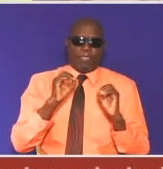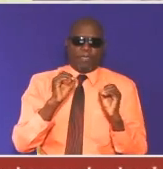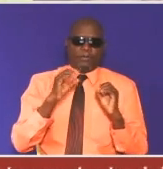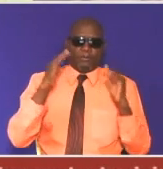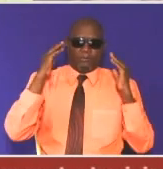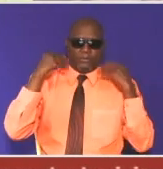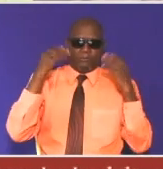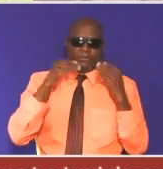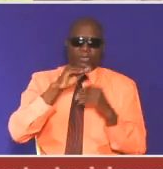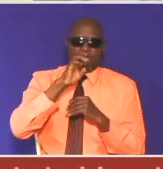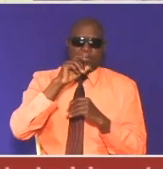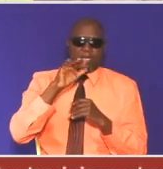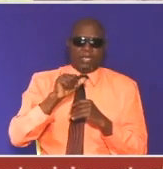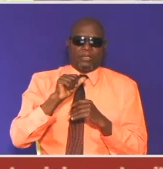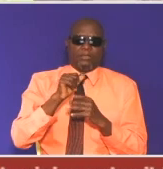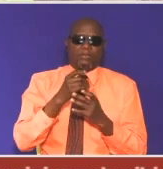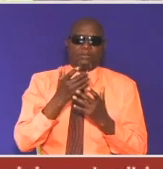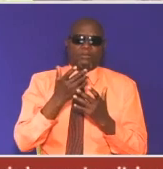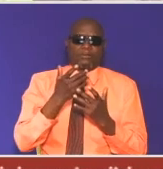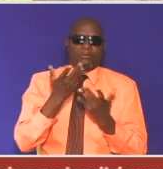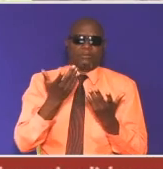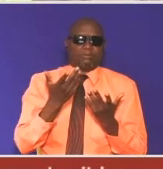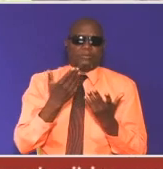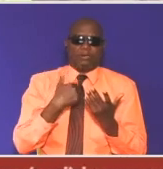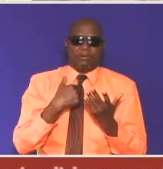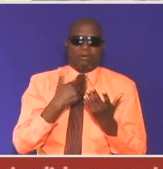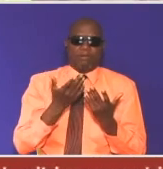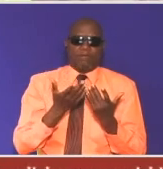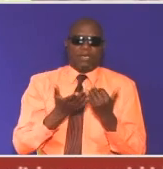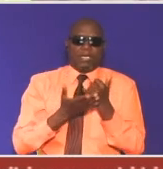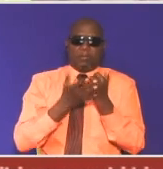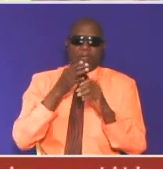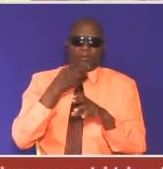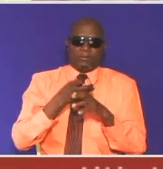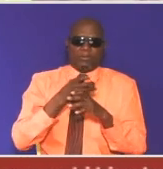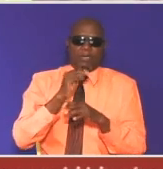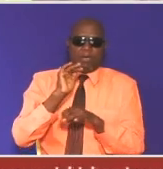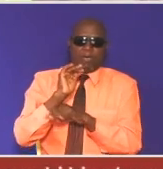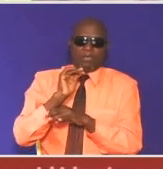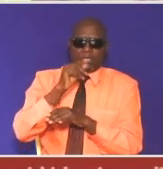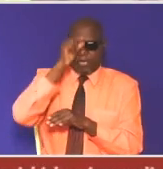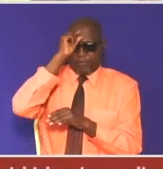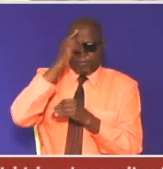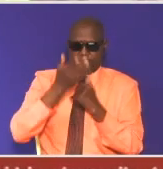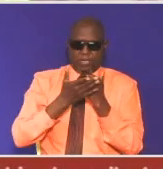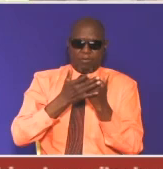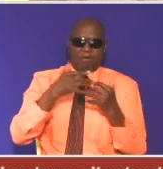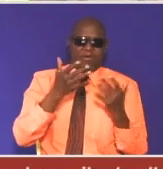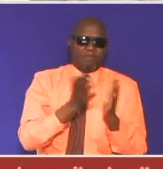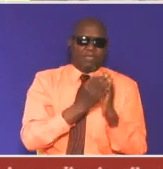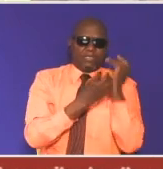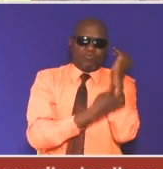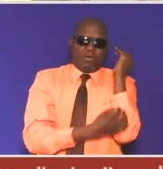Emily tuliposikia hatujiwezi, hakuna venye tutafanya. So tungependa serikali iweze kurudia. Familia ni ya chini.